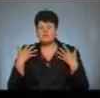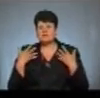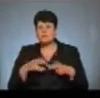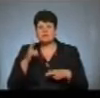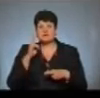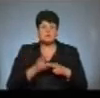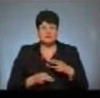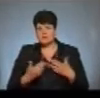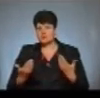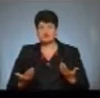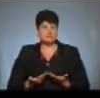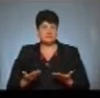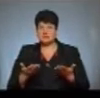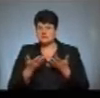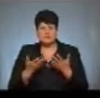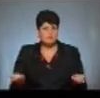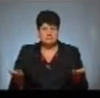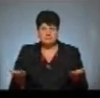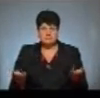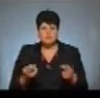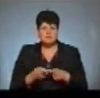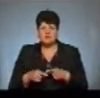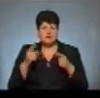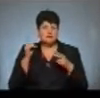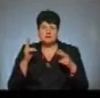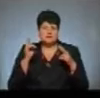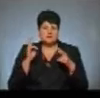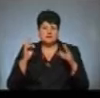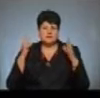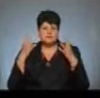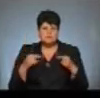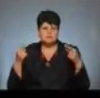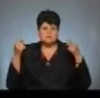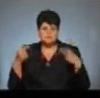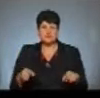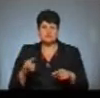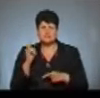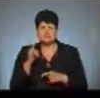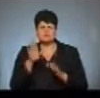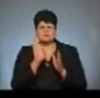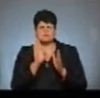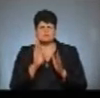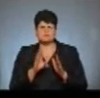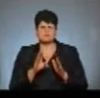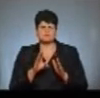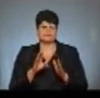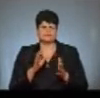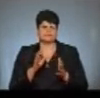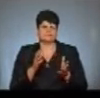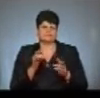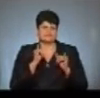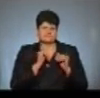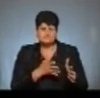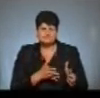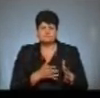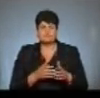в буквальному смислі. Деякі батьки, це криза, це кінець життя, це вже дитина не вдала. Дахи, відповідно, і батьки не вдахи, тобто це вже